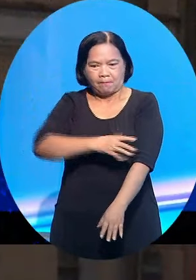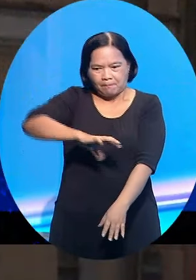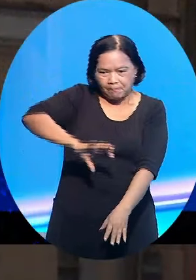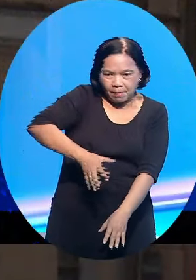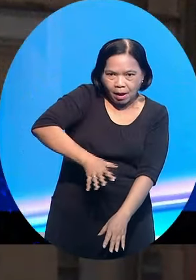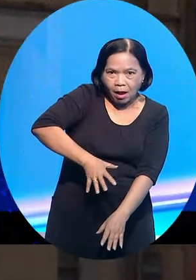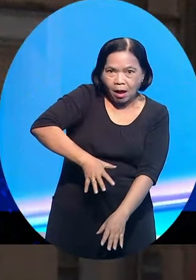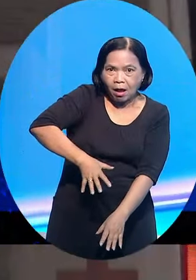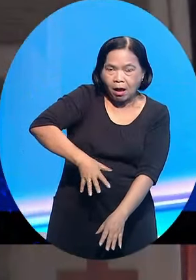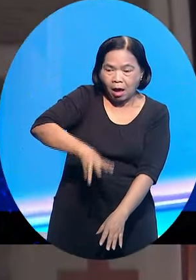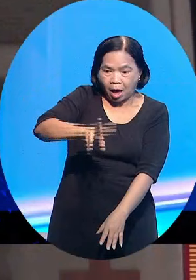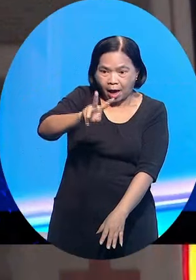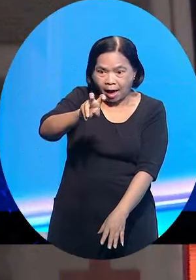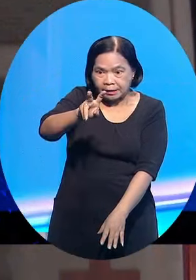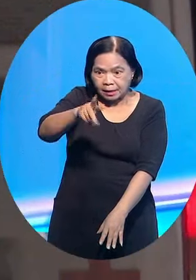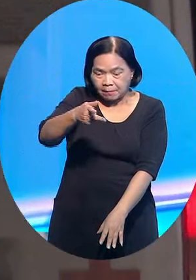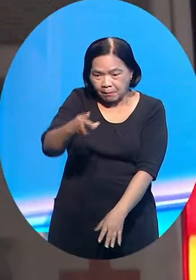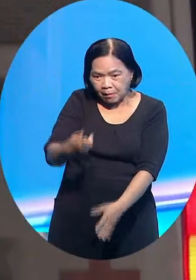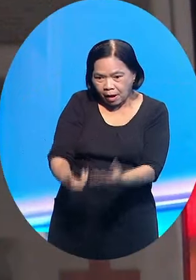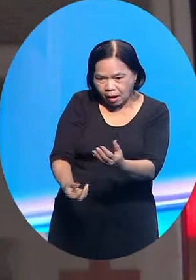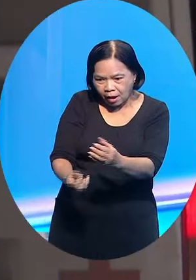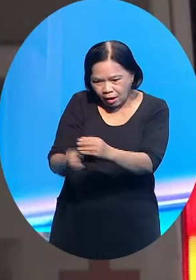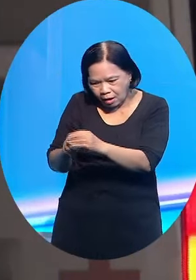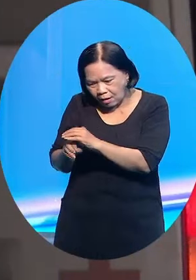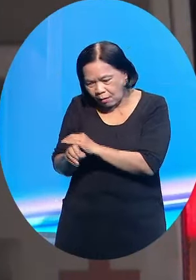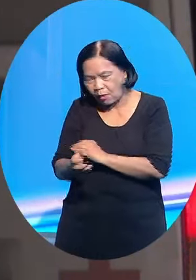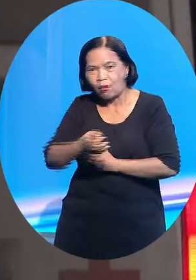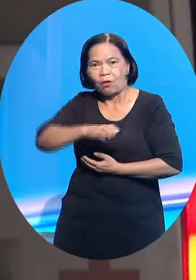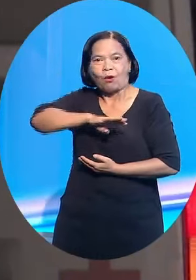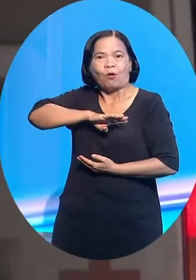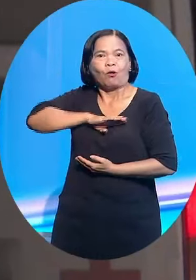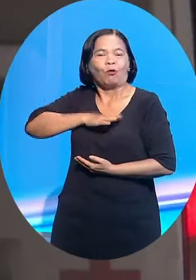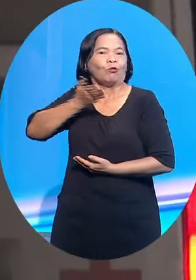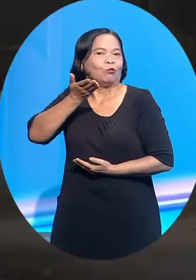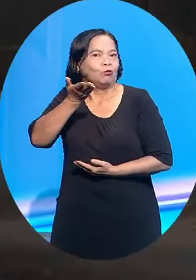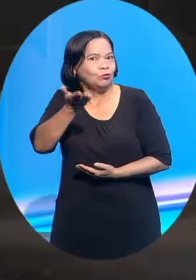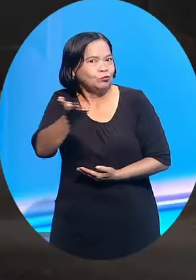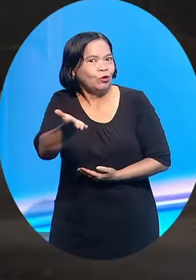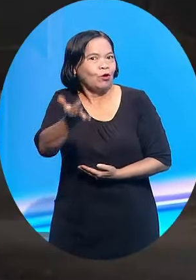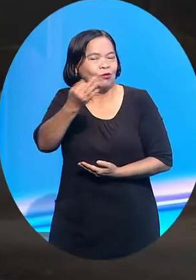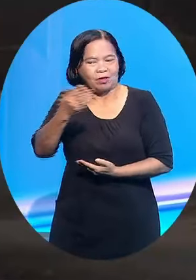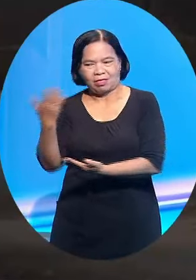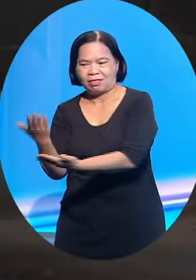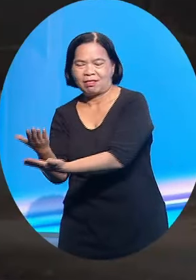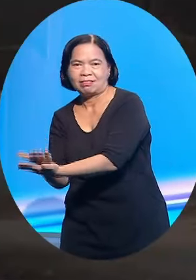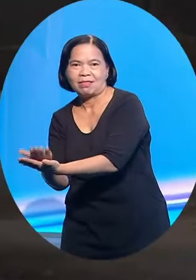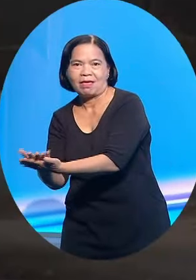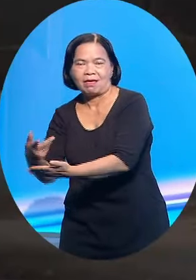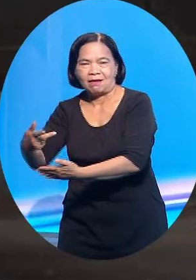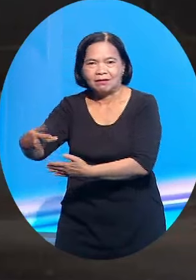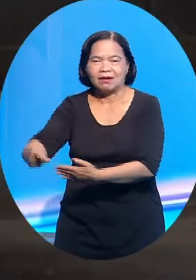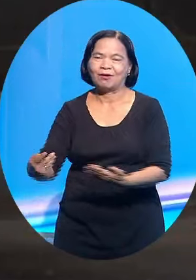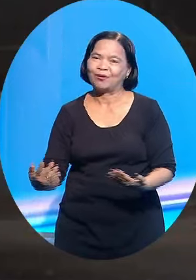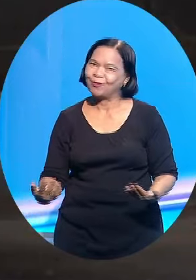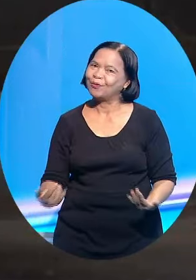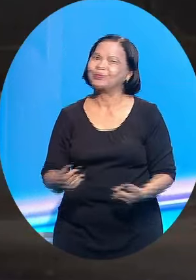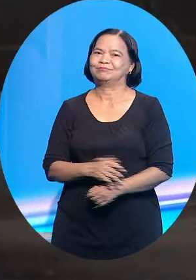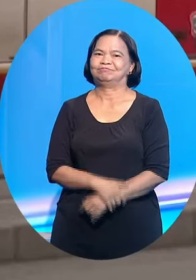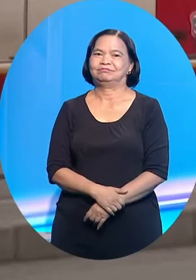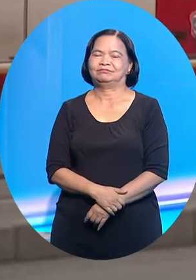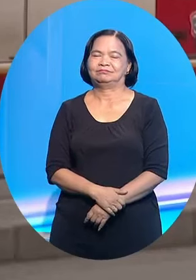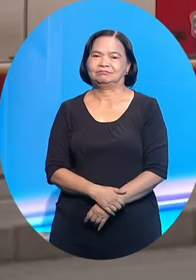khoảng 200 gram thuốc nổ TNT cài đặt trong một hộp quà dành cho Tatarsky và để bên phải nơi Vladislav Tatarsky đang ngồi.